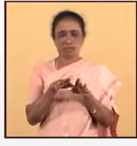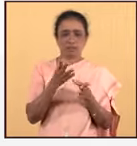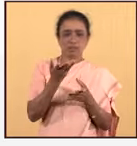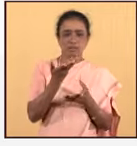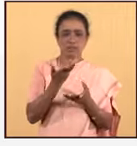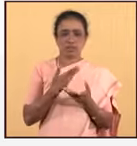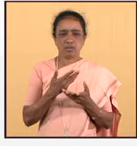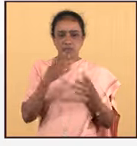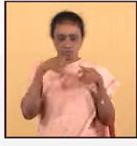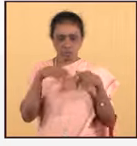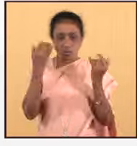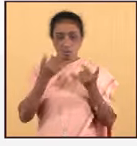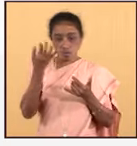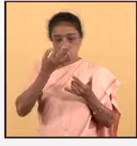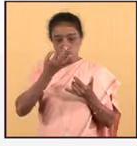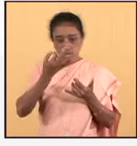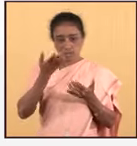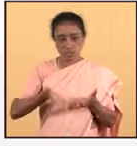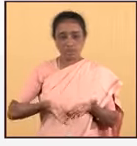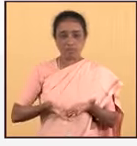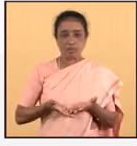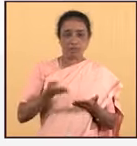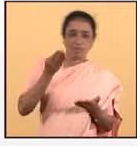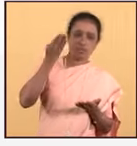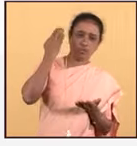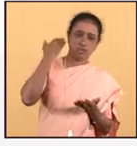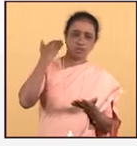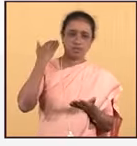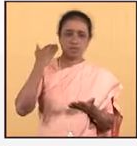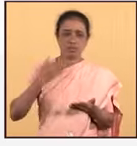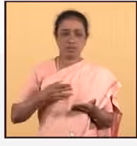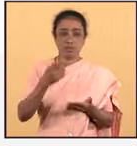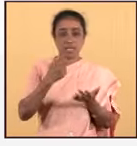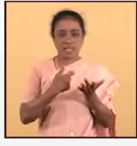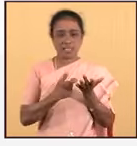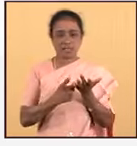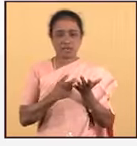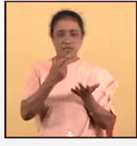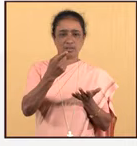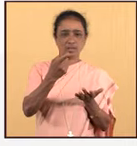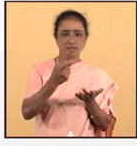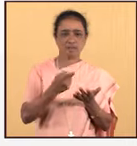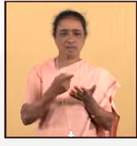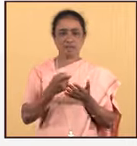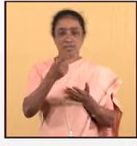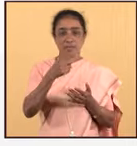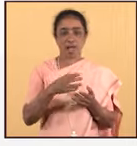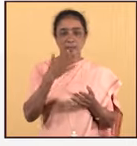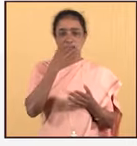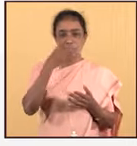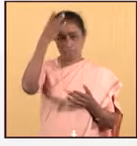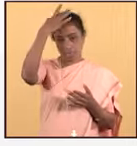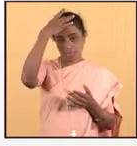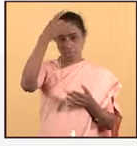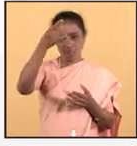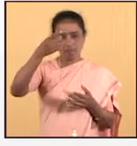சார்பற்ற அப்படிங்க பார்த்தா, நவீன இந்தியாவின் சிற்பி, நம் நாட்டின் முன்னோடிகள் திரு ராஜாராம் மோகன் ராய், சர்